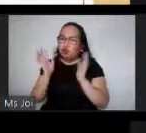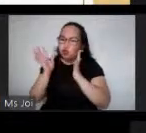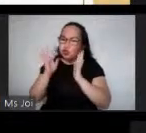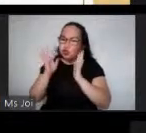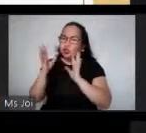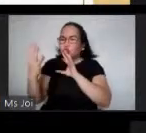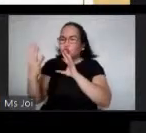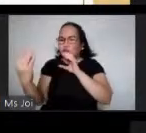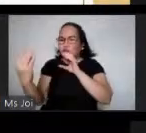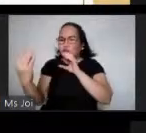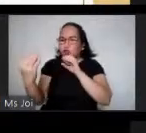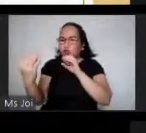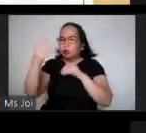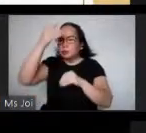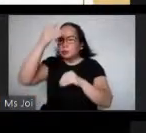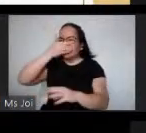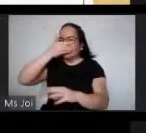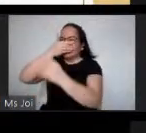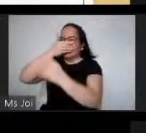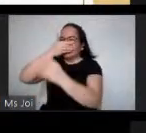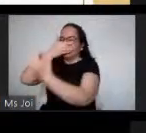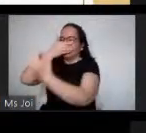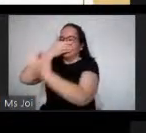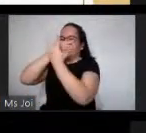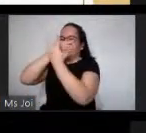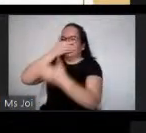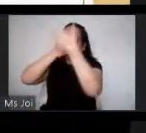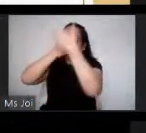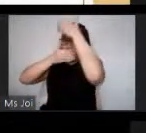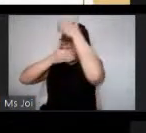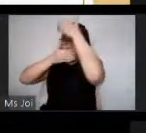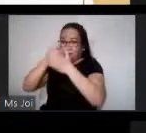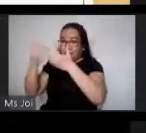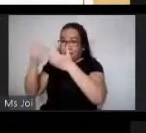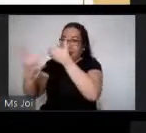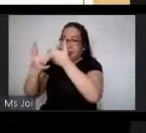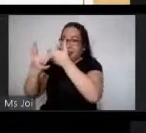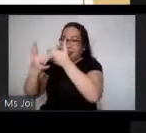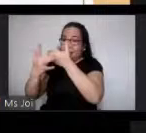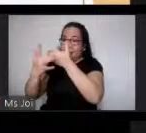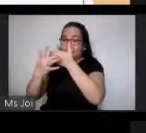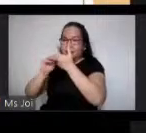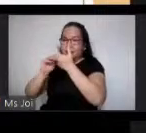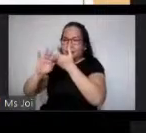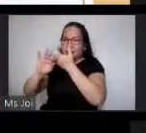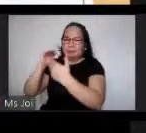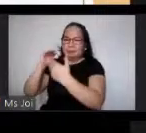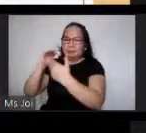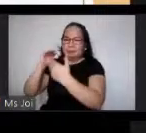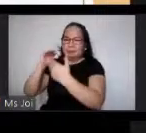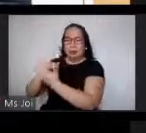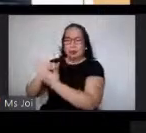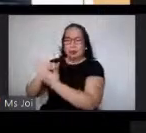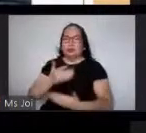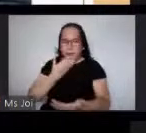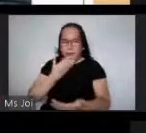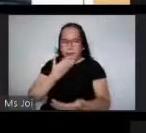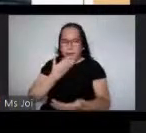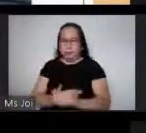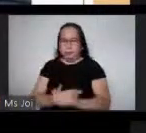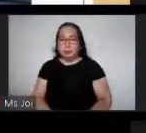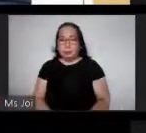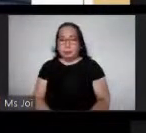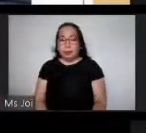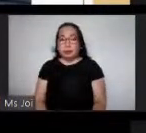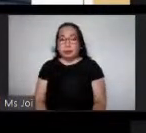or sneeze, at baka yung droplets mapunta sa face natin. So maganda kung meron yung Now, dito sa next scene, ano